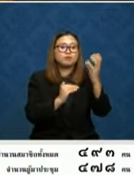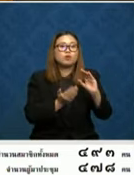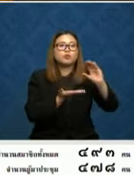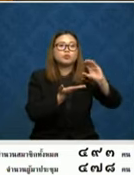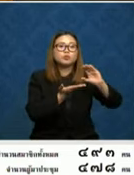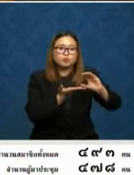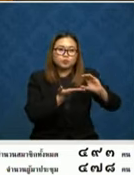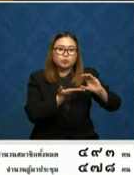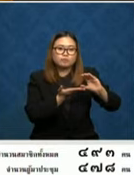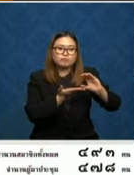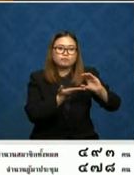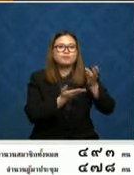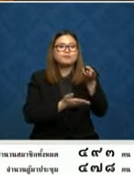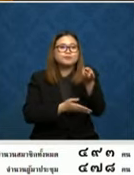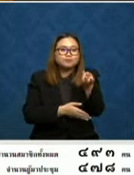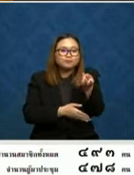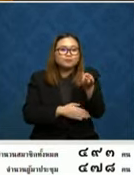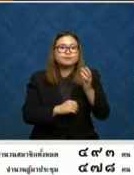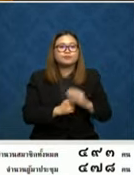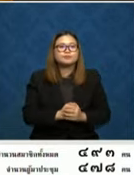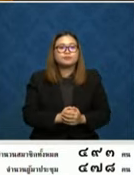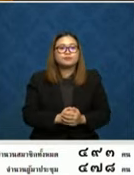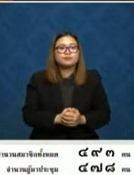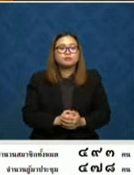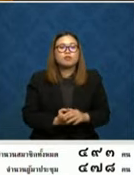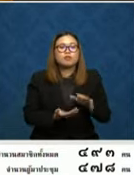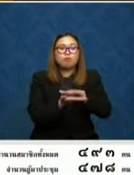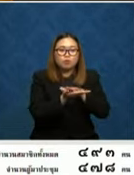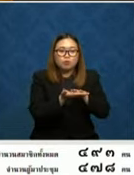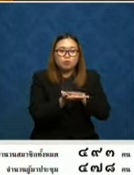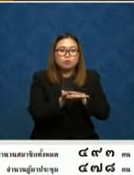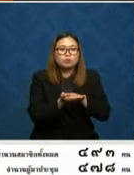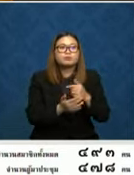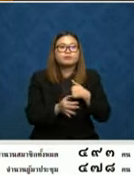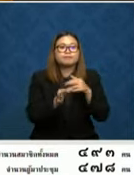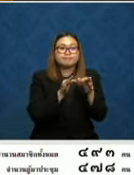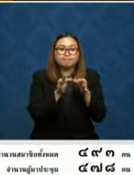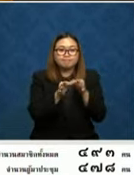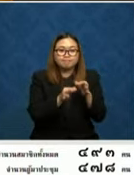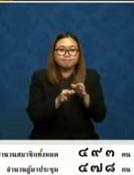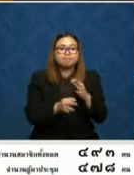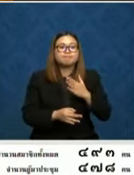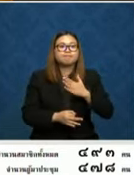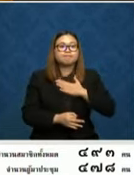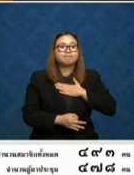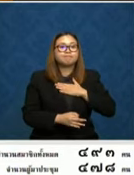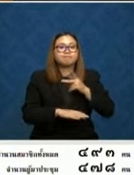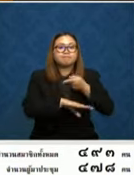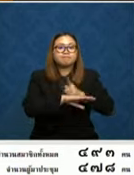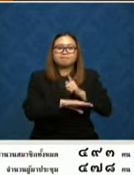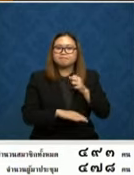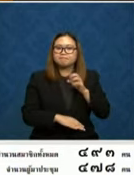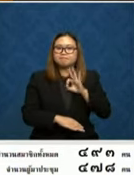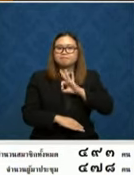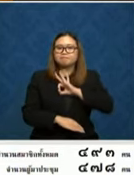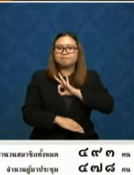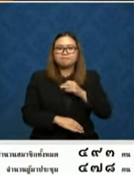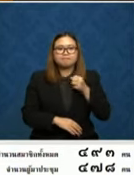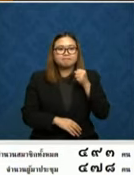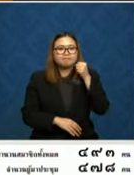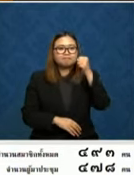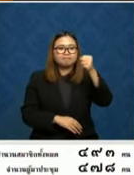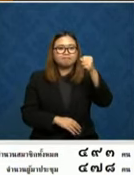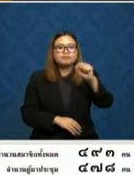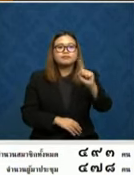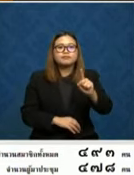ครับแต่ต้องเรียนด้วยความเคารพว่างบประมาณในส่วนนี้เนี่ยขอสร้างความมั่นใจผ่านท่านประธานไปยังท่านสมาชิกทุกท่านว่าเร